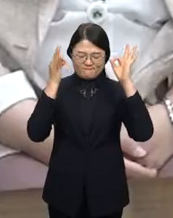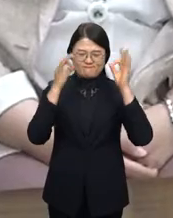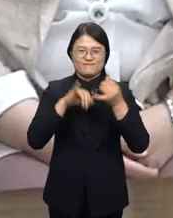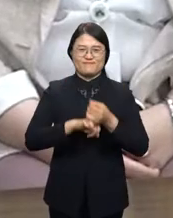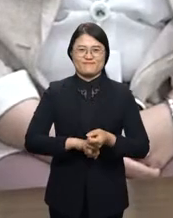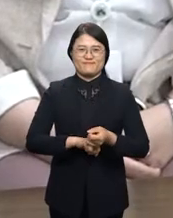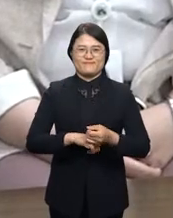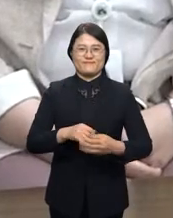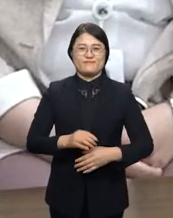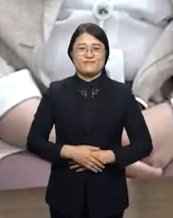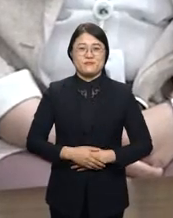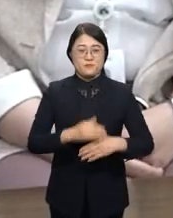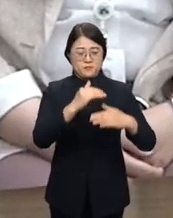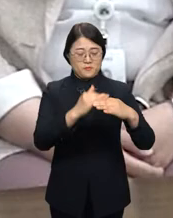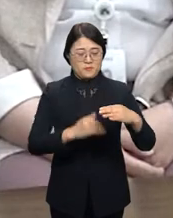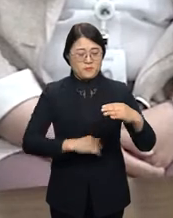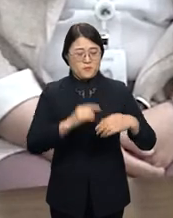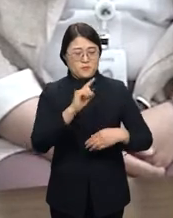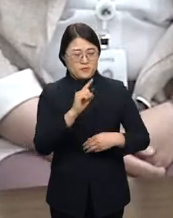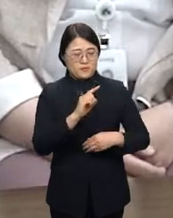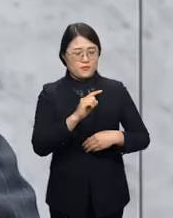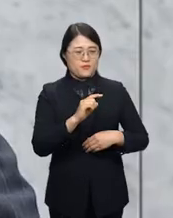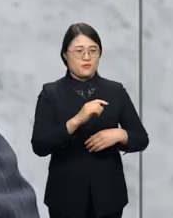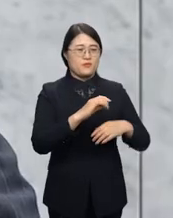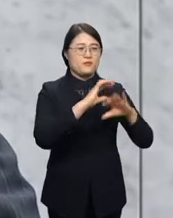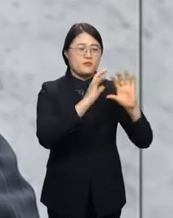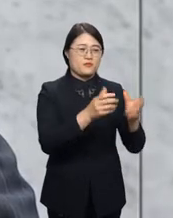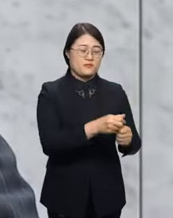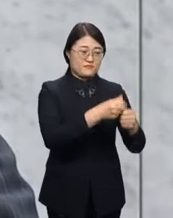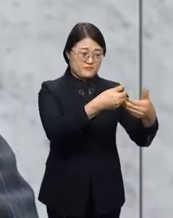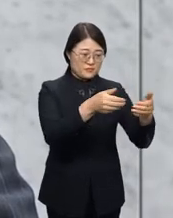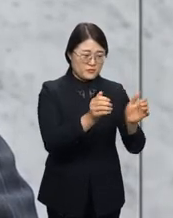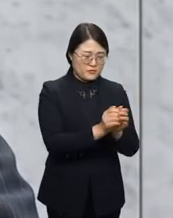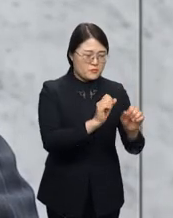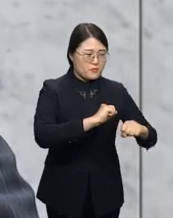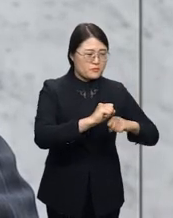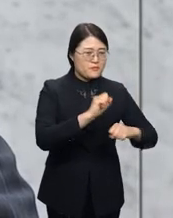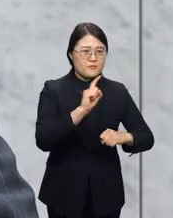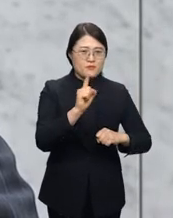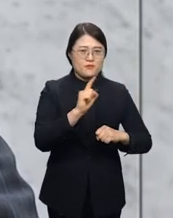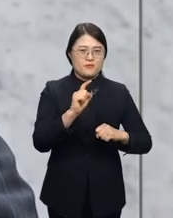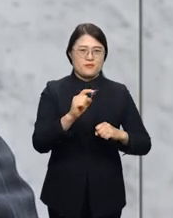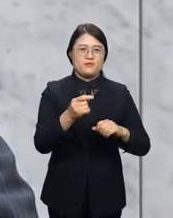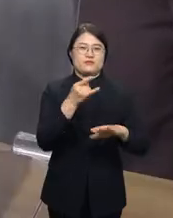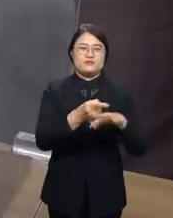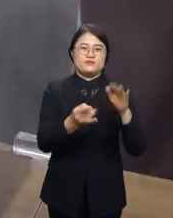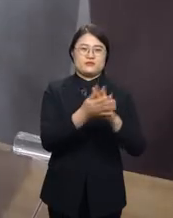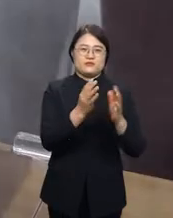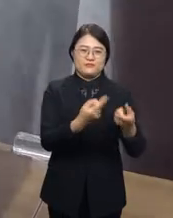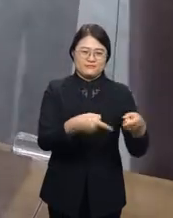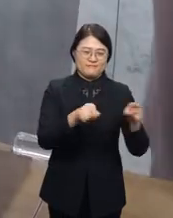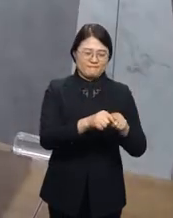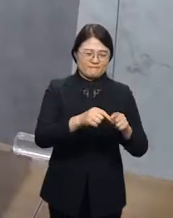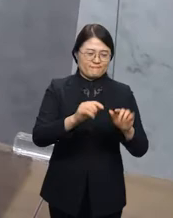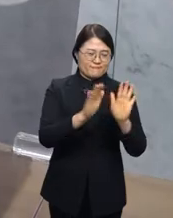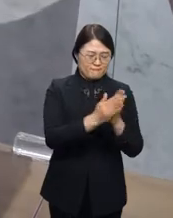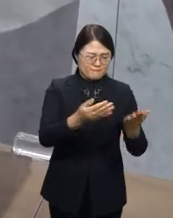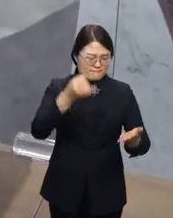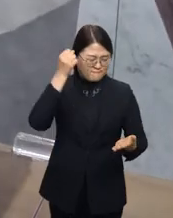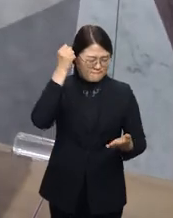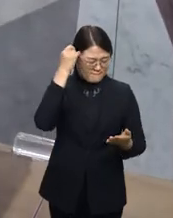하겠습니다. 이날 협약에 따라 세이브 더 칠드런 중부지부는 시와 공동으로 아동권리 교육 교재를